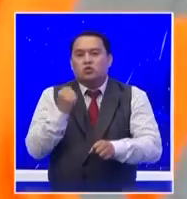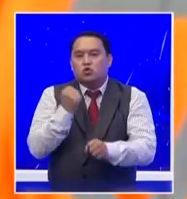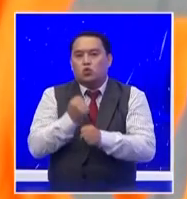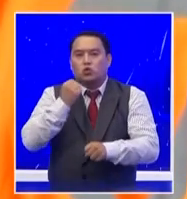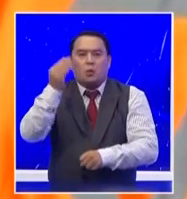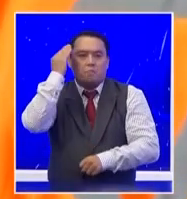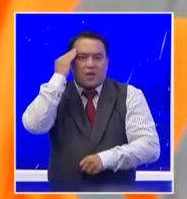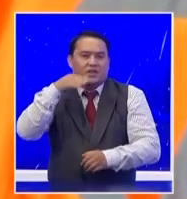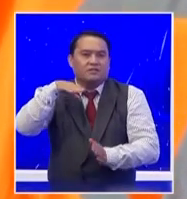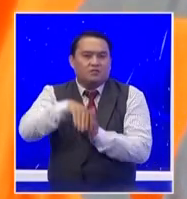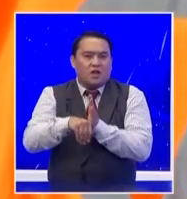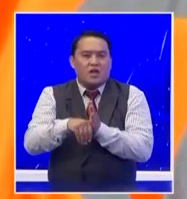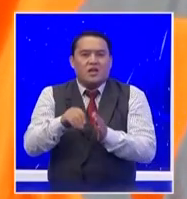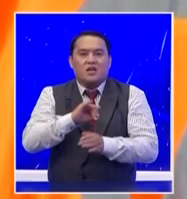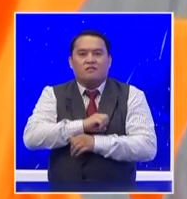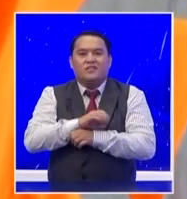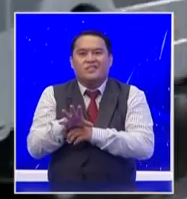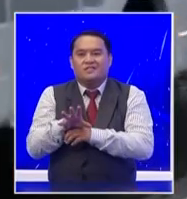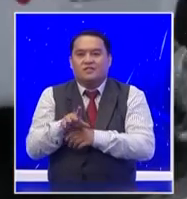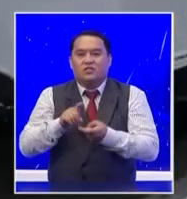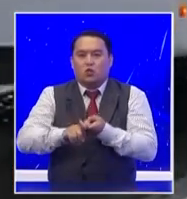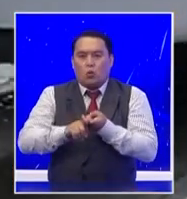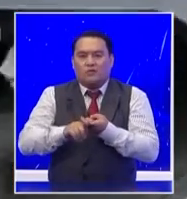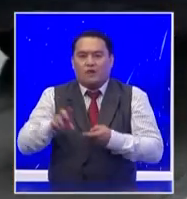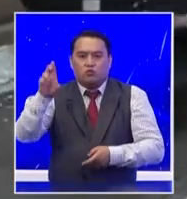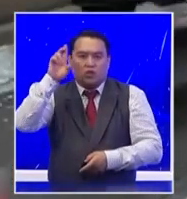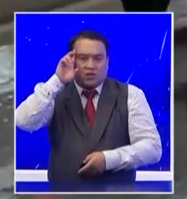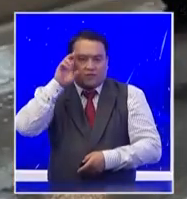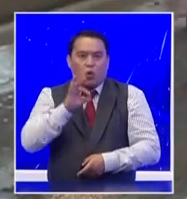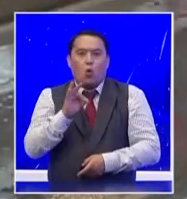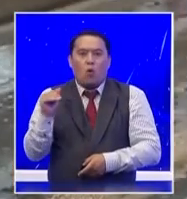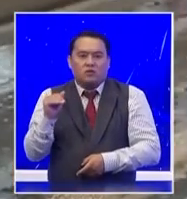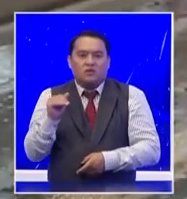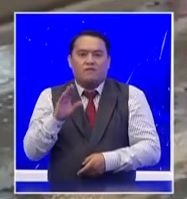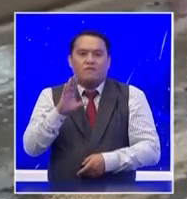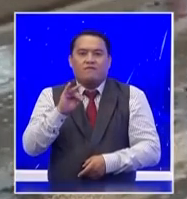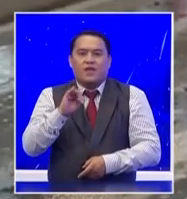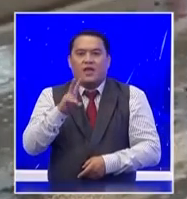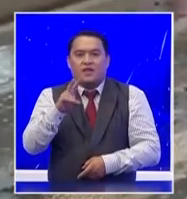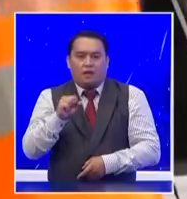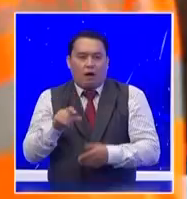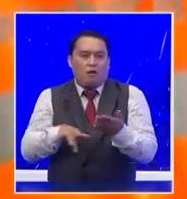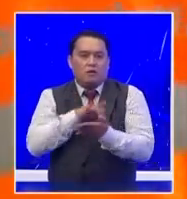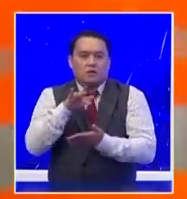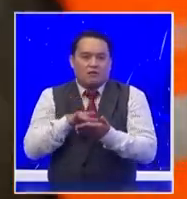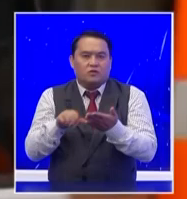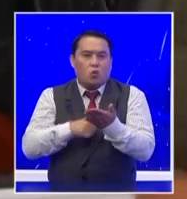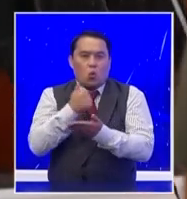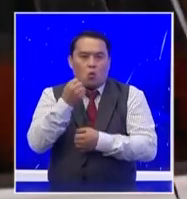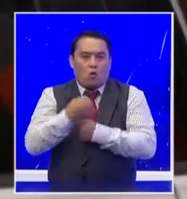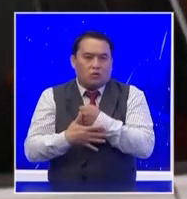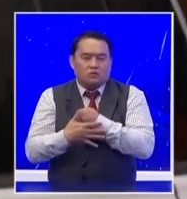меры принимаются в связи со вспышкой эпидемии коронавируса в этих государствах. По мнению официальной Вены, ситуация с инфекцией там пока